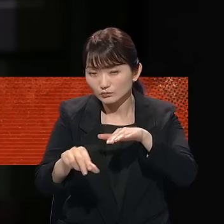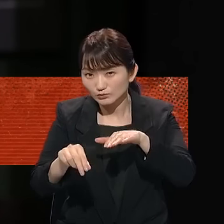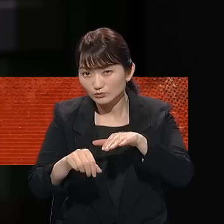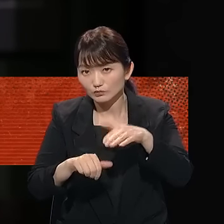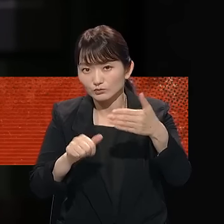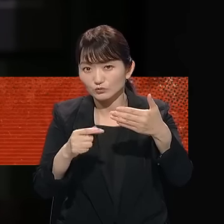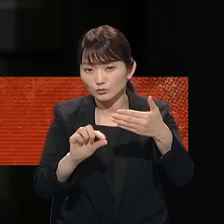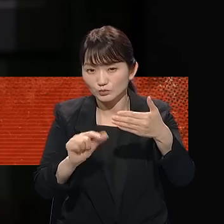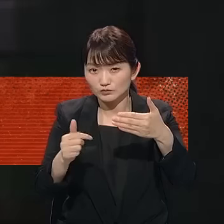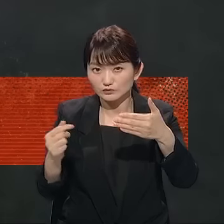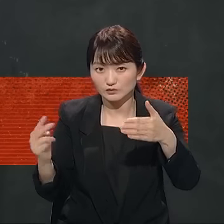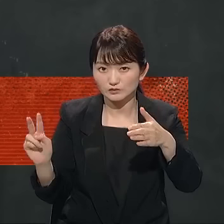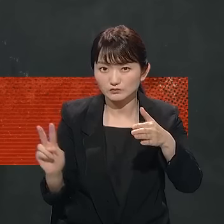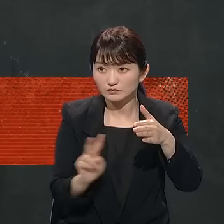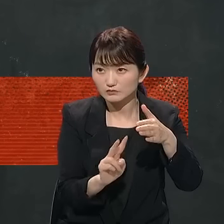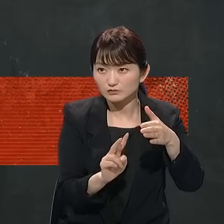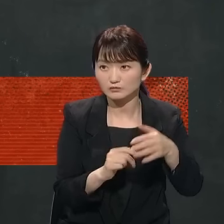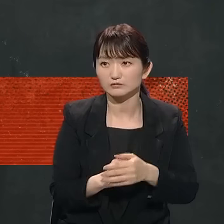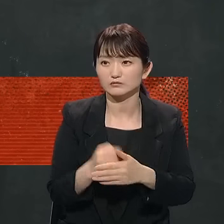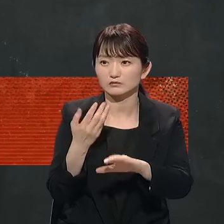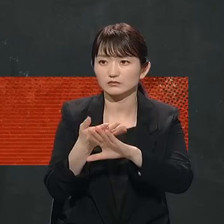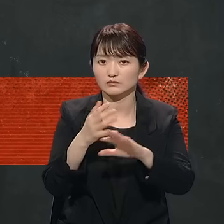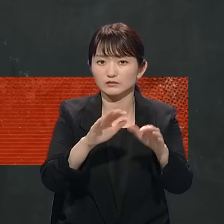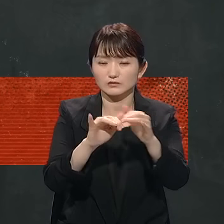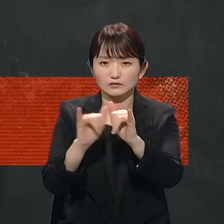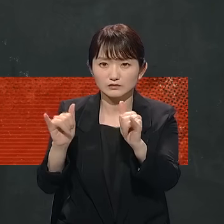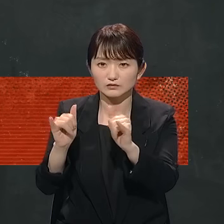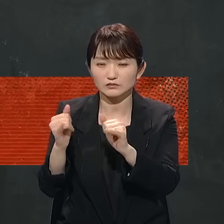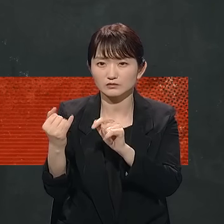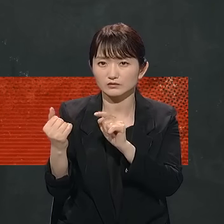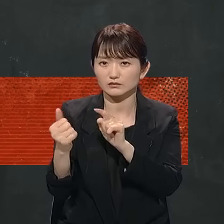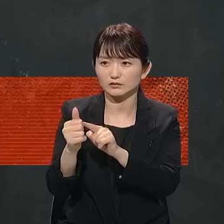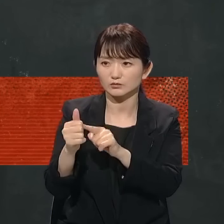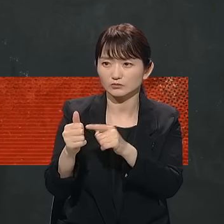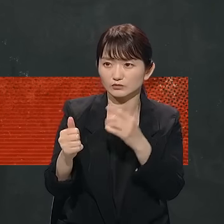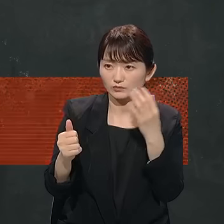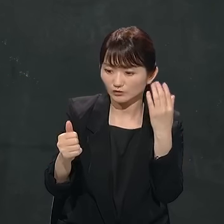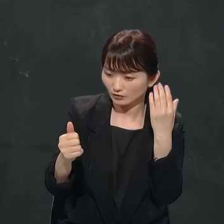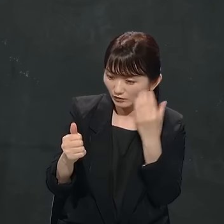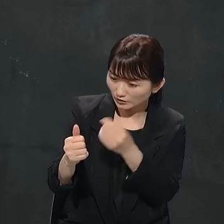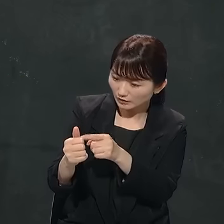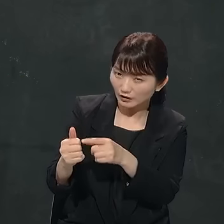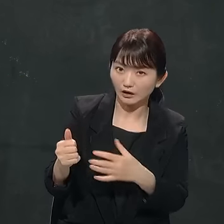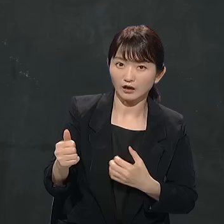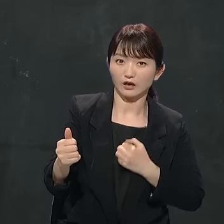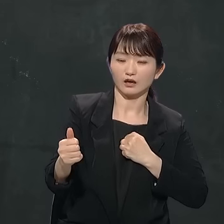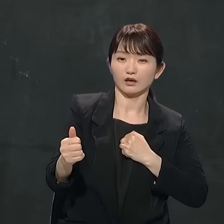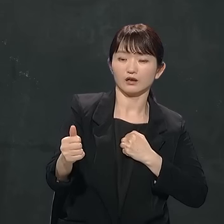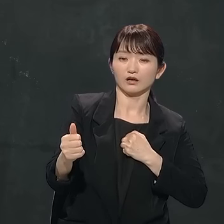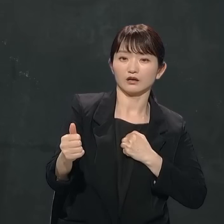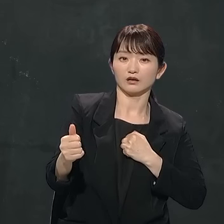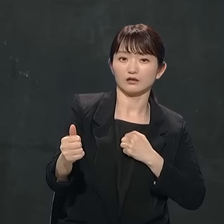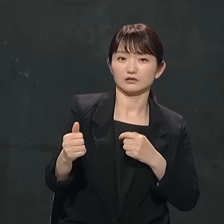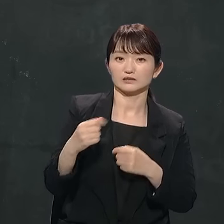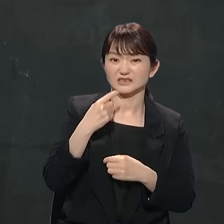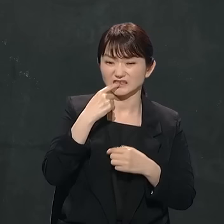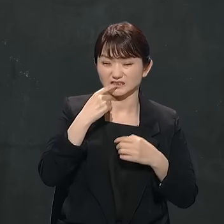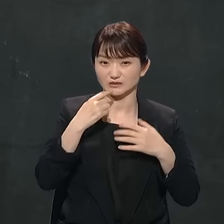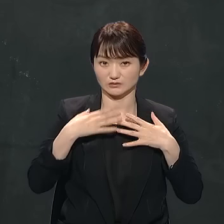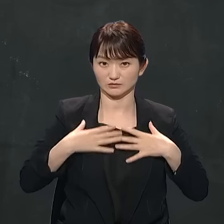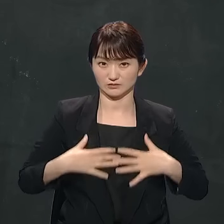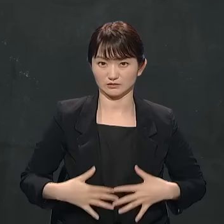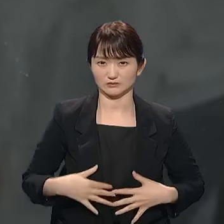9호선에 탑승을 했는데 그곳에서 한 외국인 남성 승객의 옷을 보고 깜짝 놀랐다고 합니다. 이 승객이 입은 하얀 셔츠에